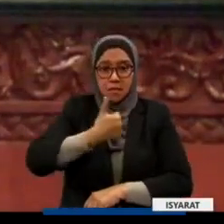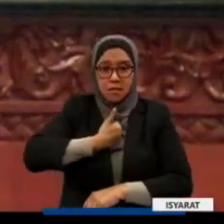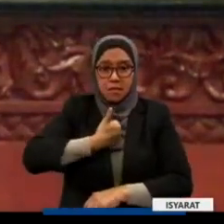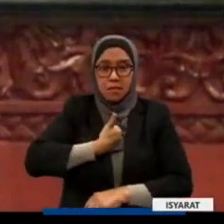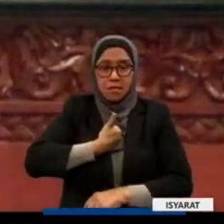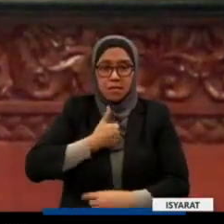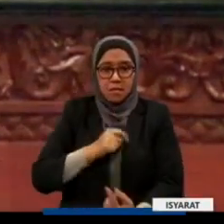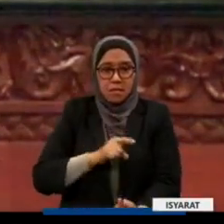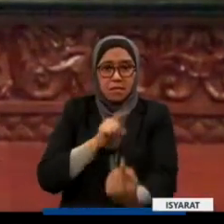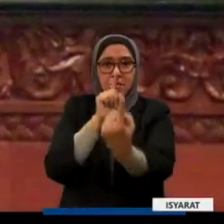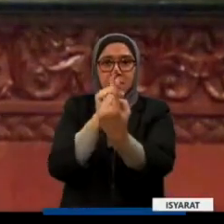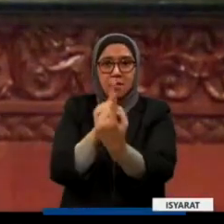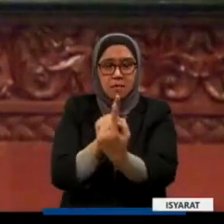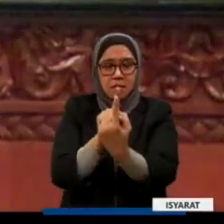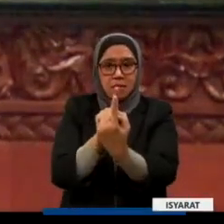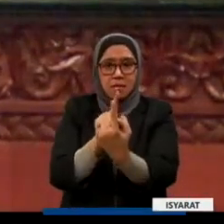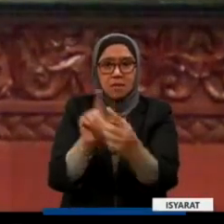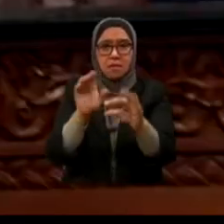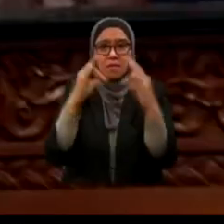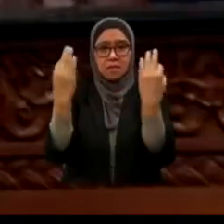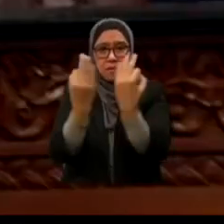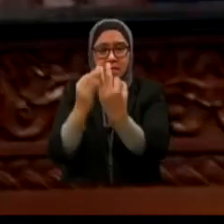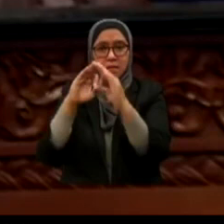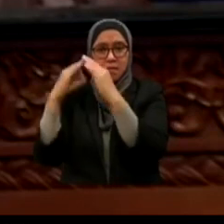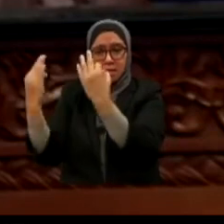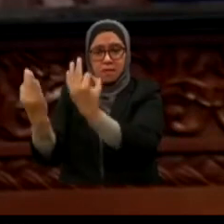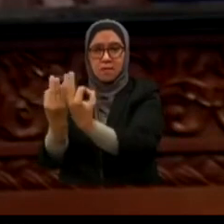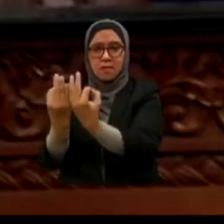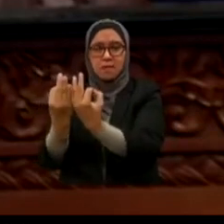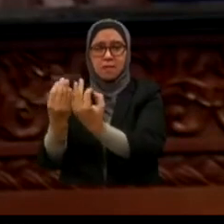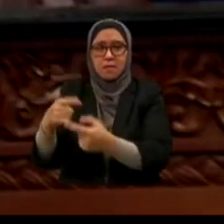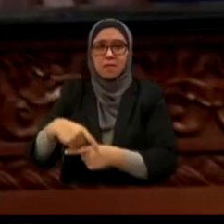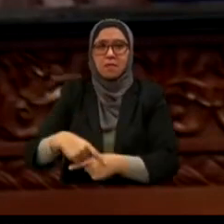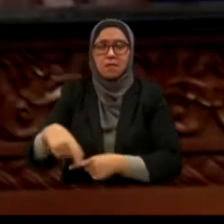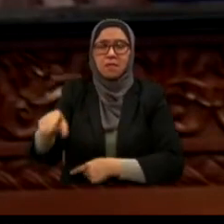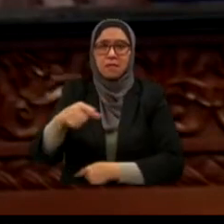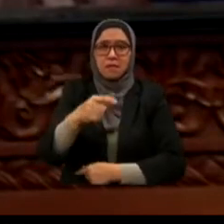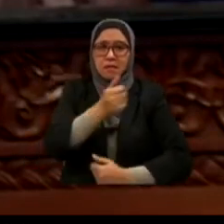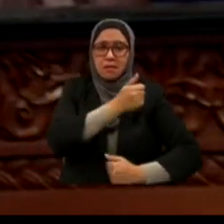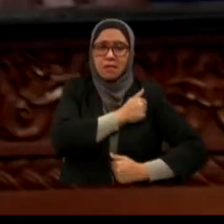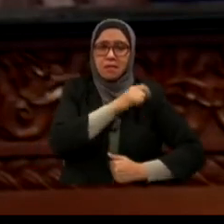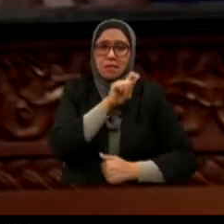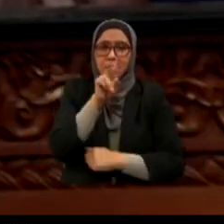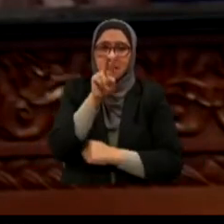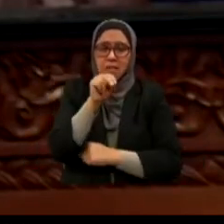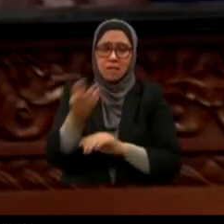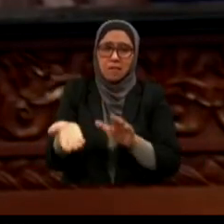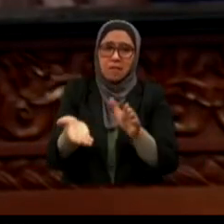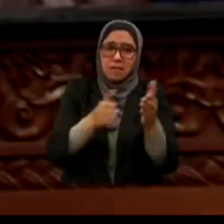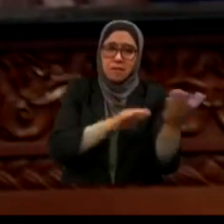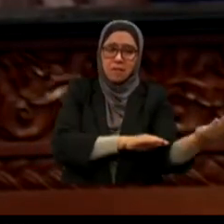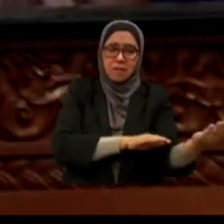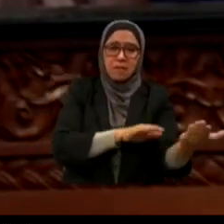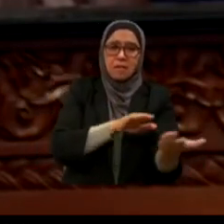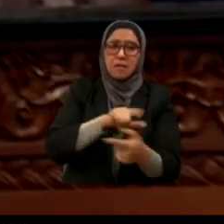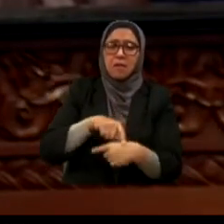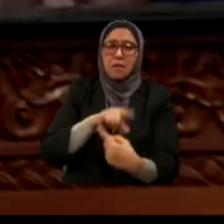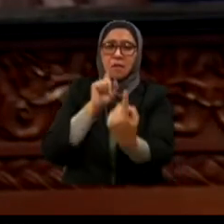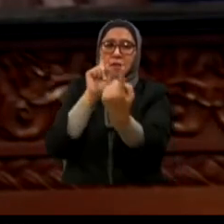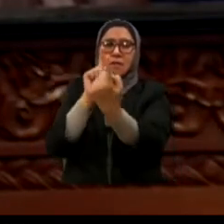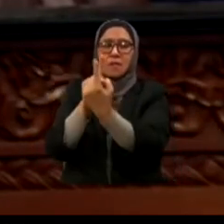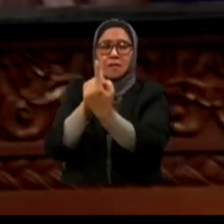telah doa diprogram kota anggota TDM ia meninggal dunia di pangkalan udara Kuching Serawak dan beliau telah